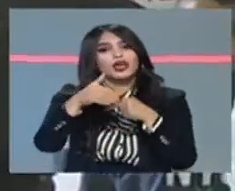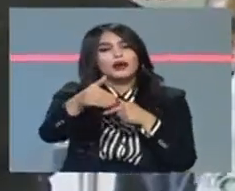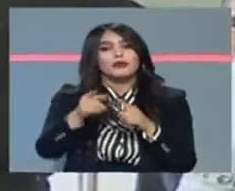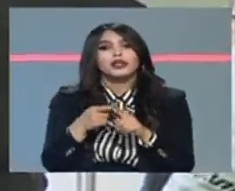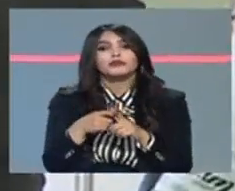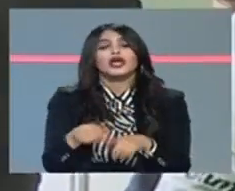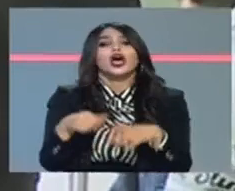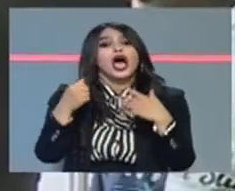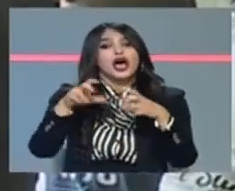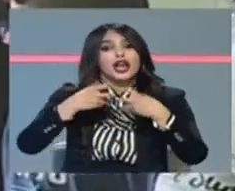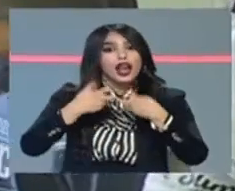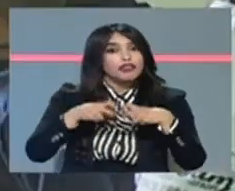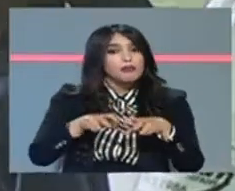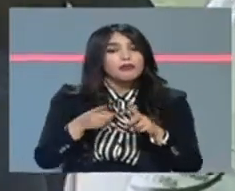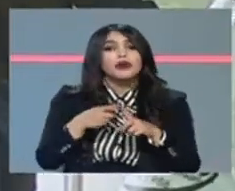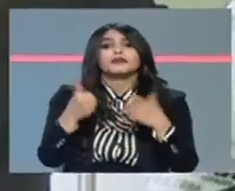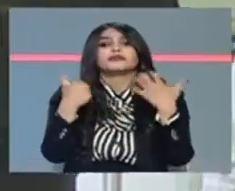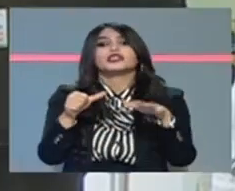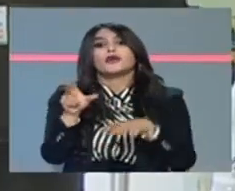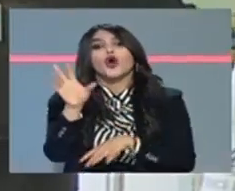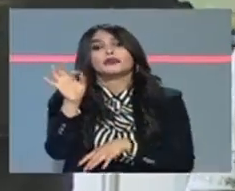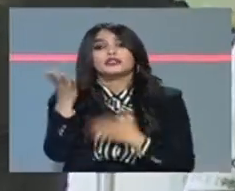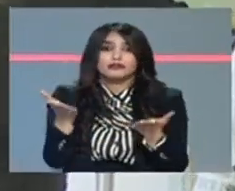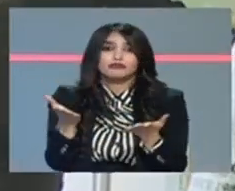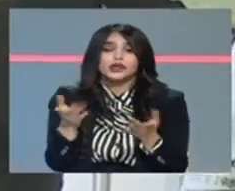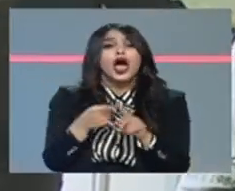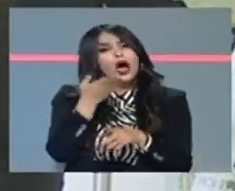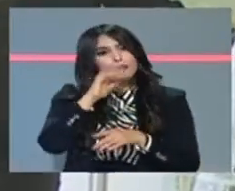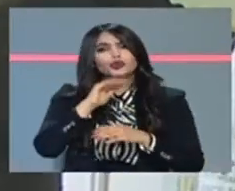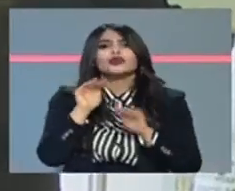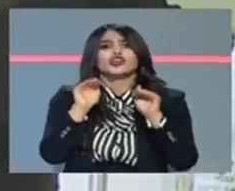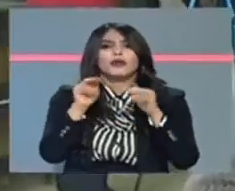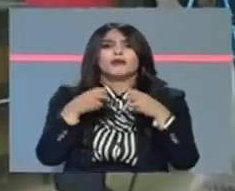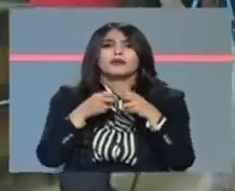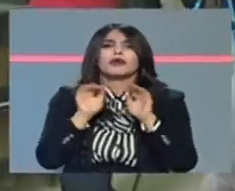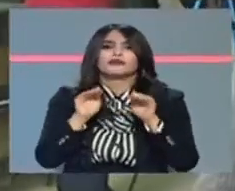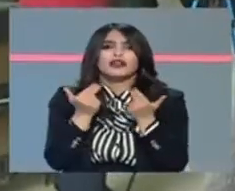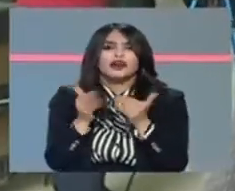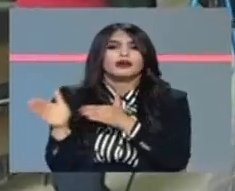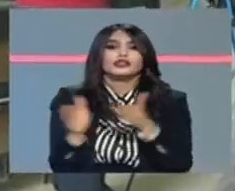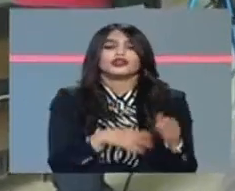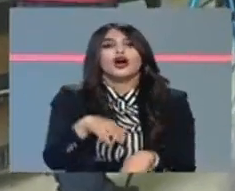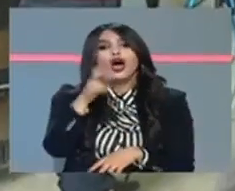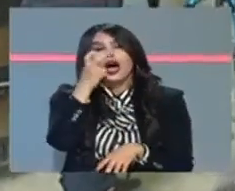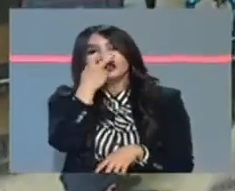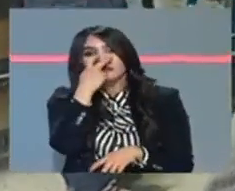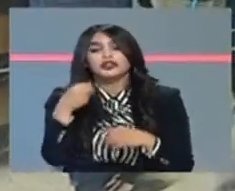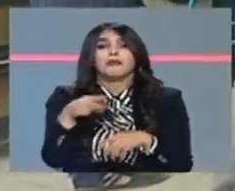العظام 600، اللهم صل على النبي، 650 باهي بالنسبة لتوا، باهي إن شاء الله تبقى الأسواق مكاية. وكاو الطماطم ب 2000